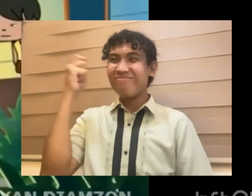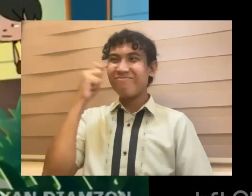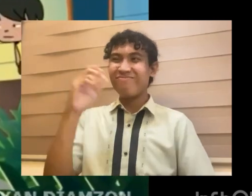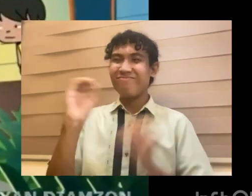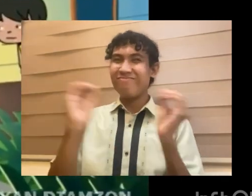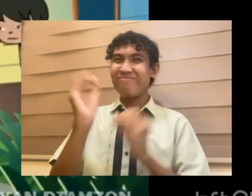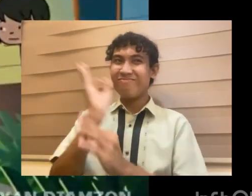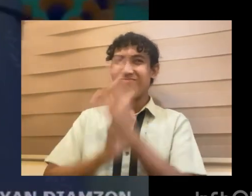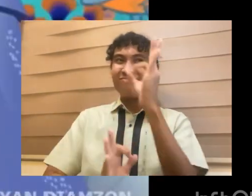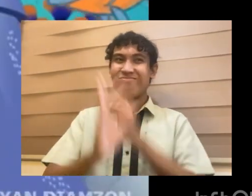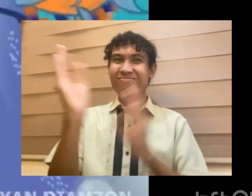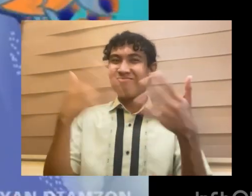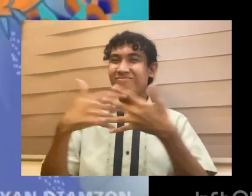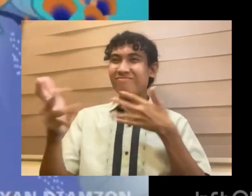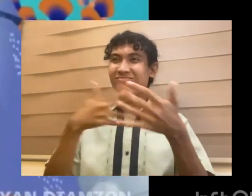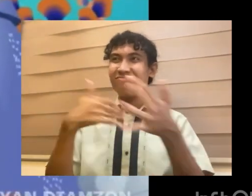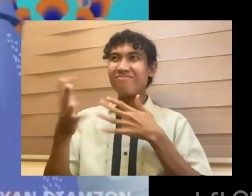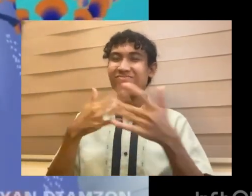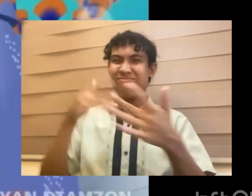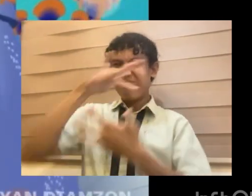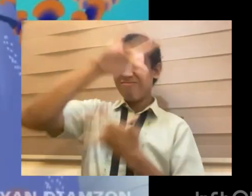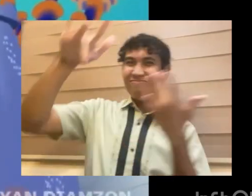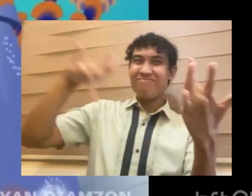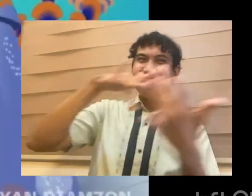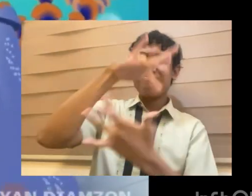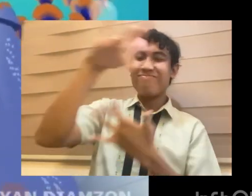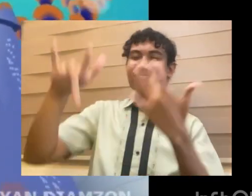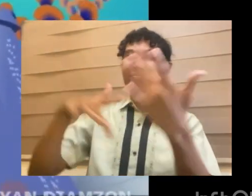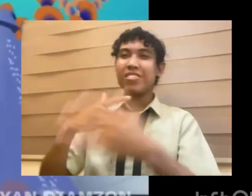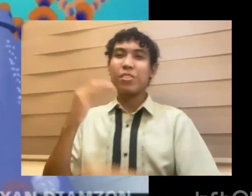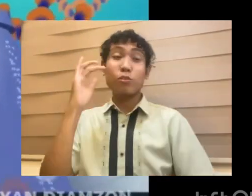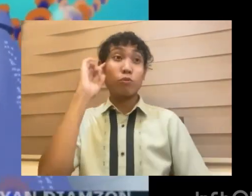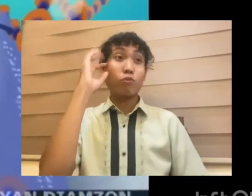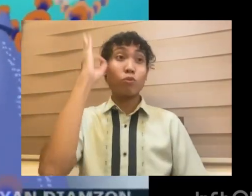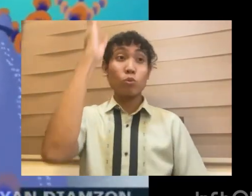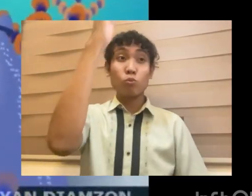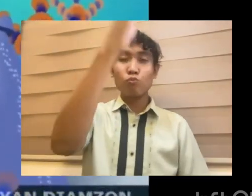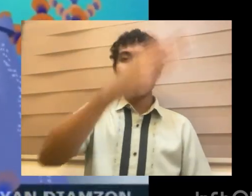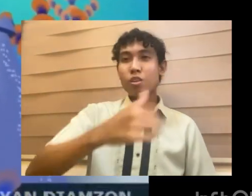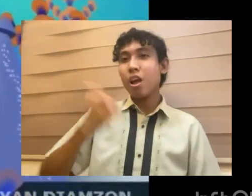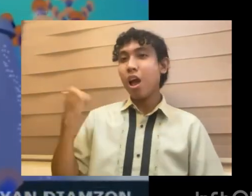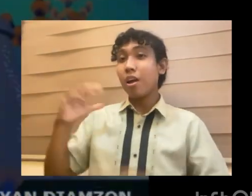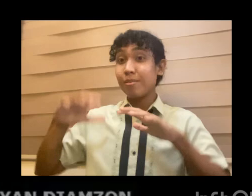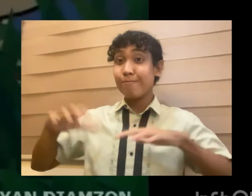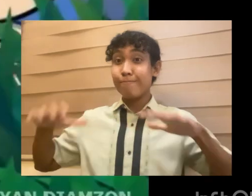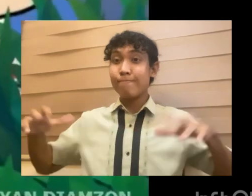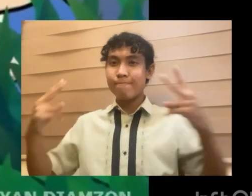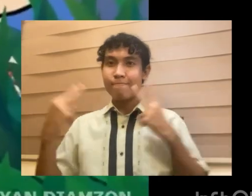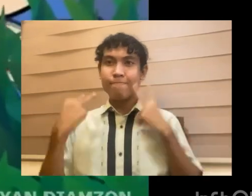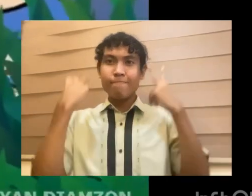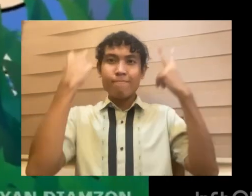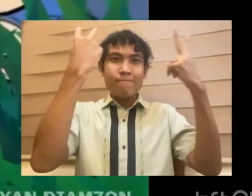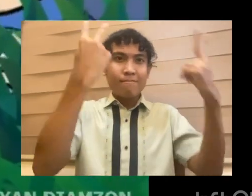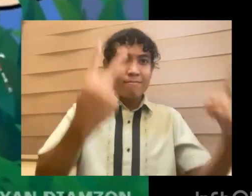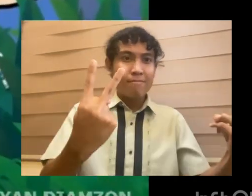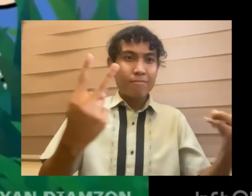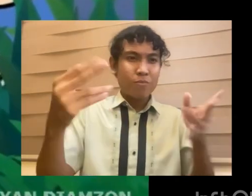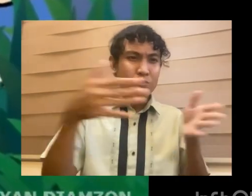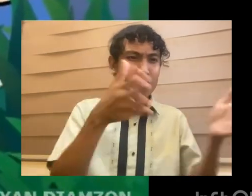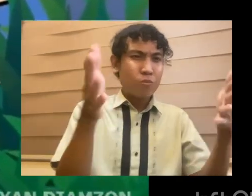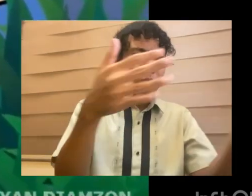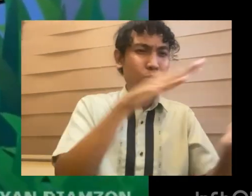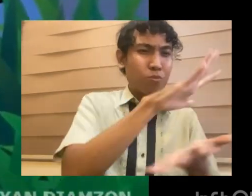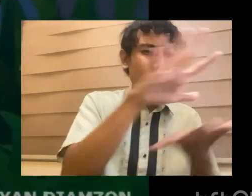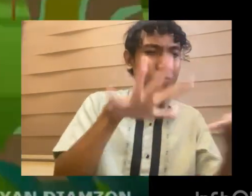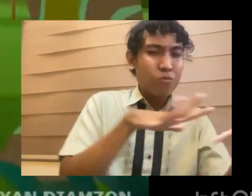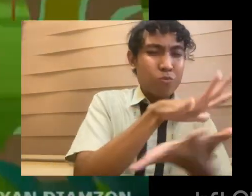saan-saan nakakarating. Balang araw, makabibisita rin ng mga ibang bata kay Haring Plapla. Maririnig din nila ang